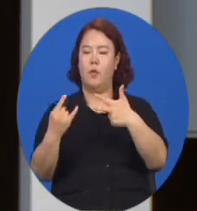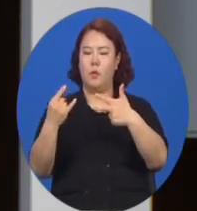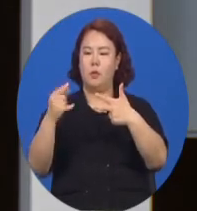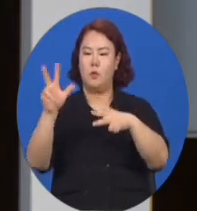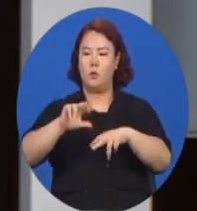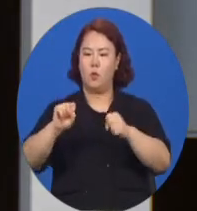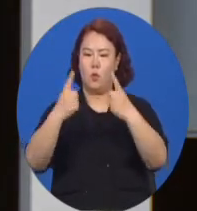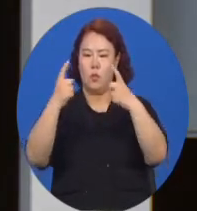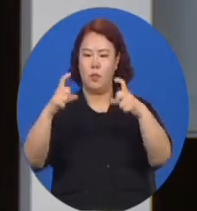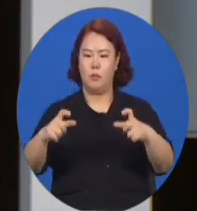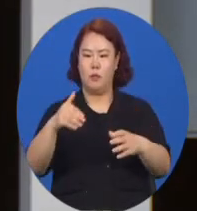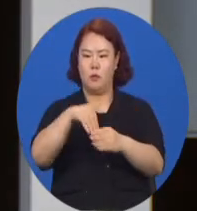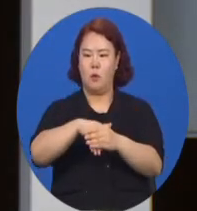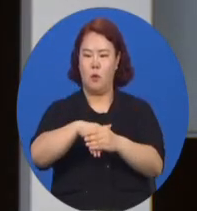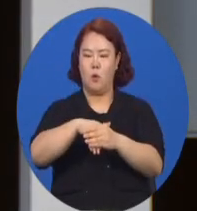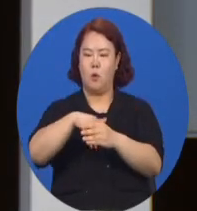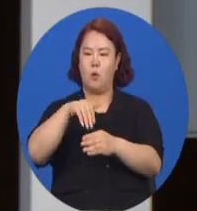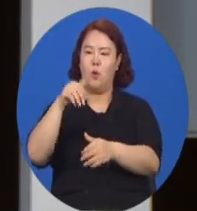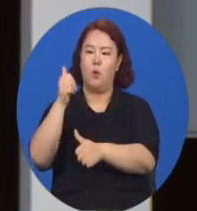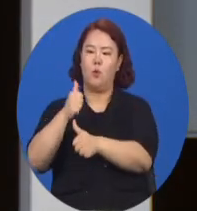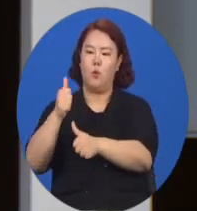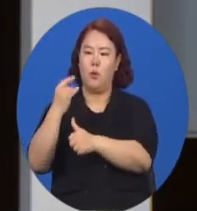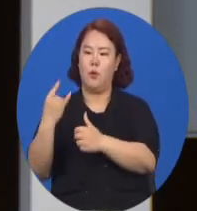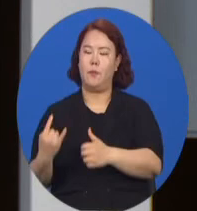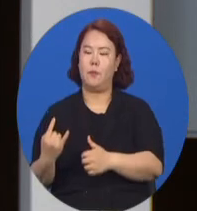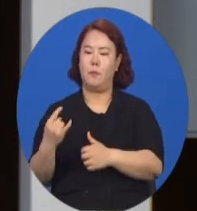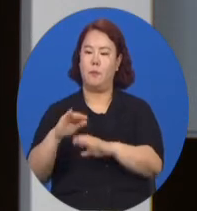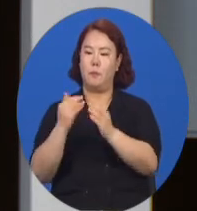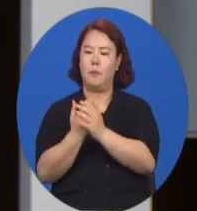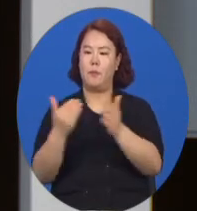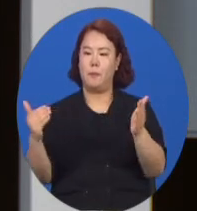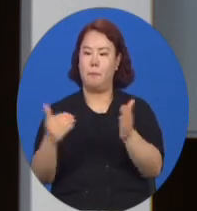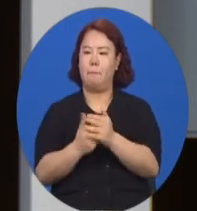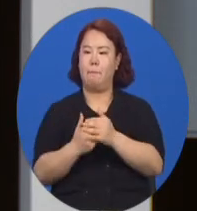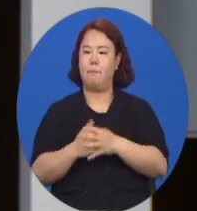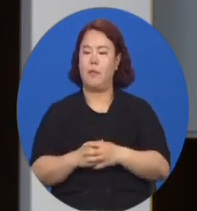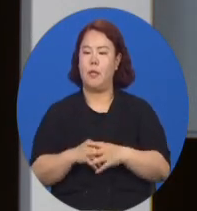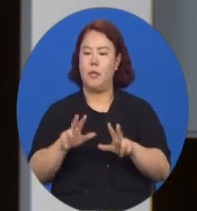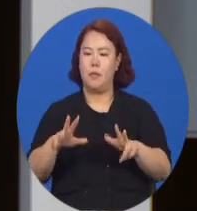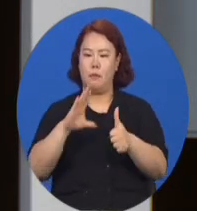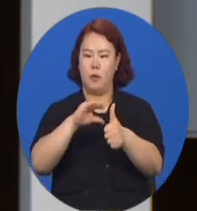전국동시지방선거 단양군수선거 후보자 토론회를 모두 마치도록 하겠습니다. 이 방송은